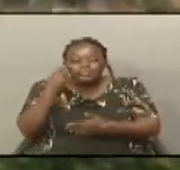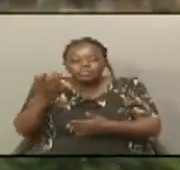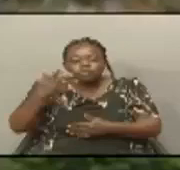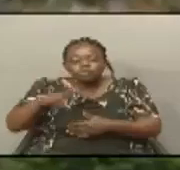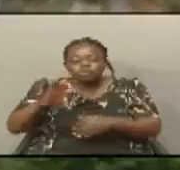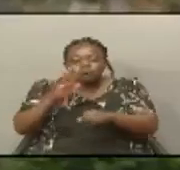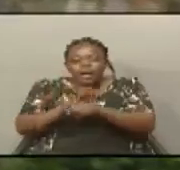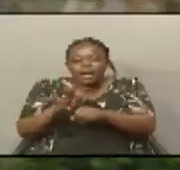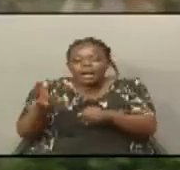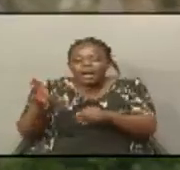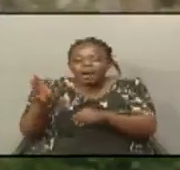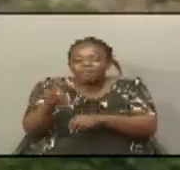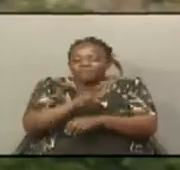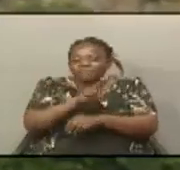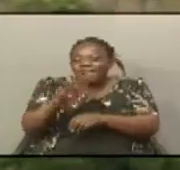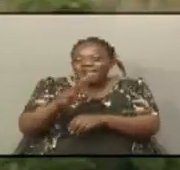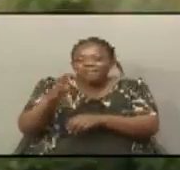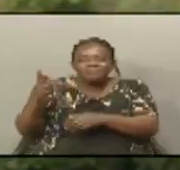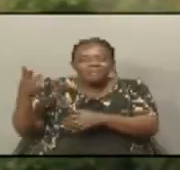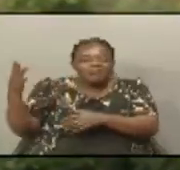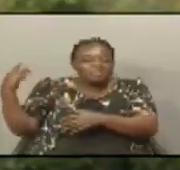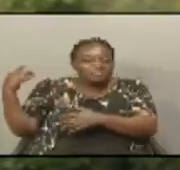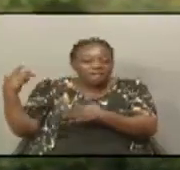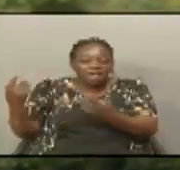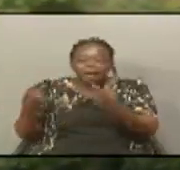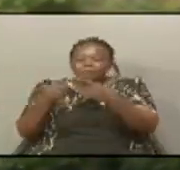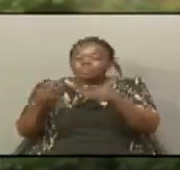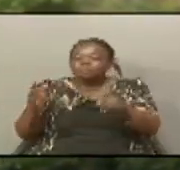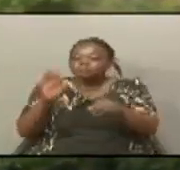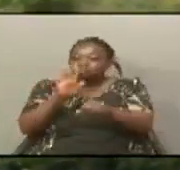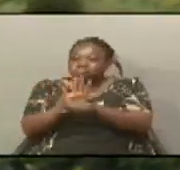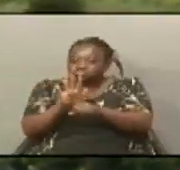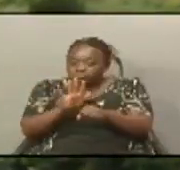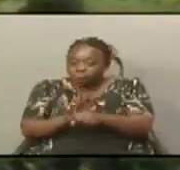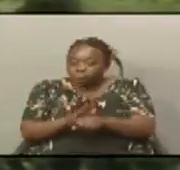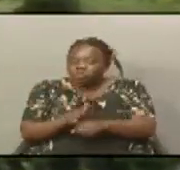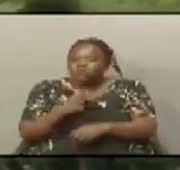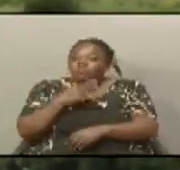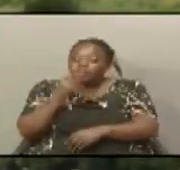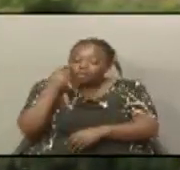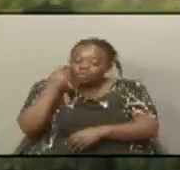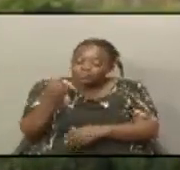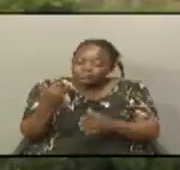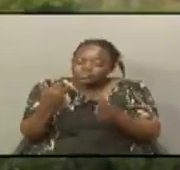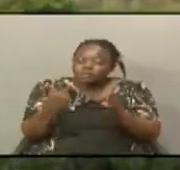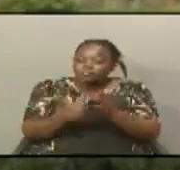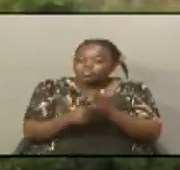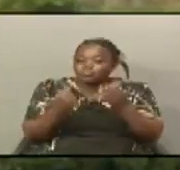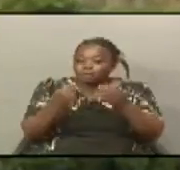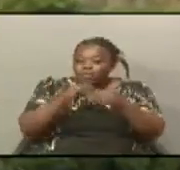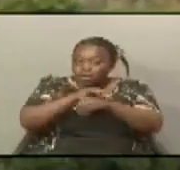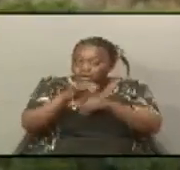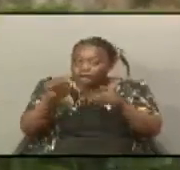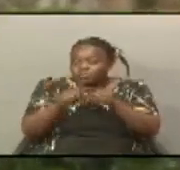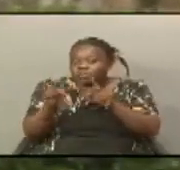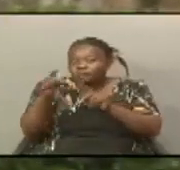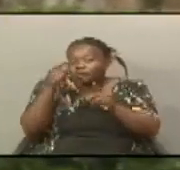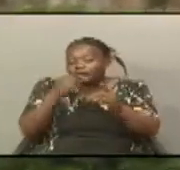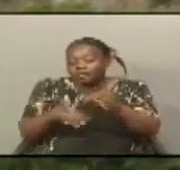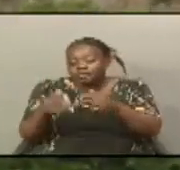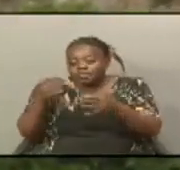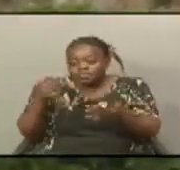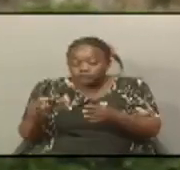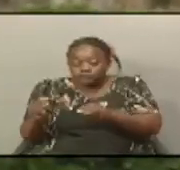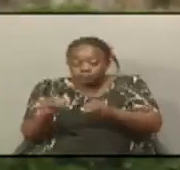tegasse ng'agali aga bulijjo naye ng'era gazze mangi. Kati twagala kulaba damages zekoze wanseri n'abantu bali bagamba bave ku mbalama